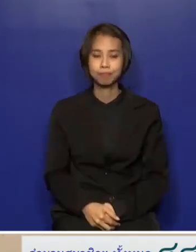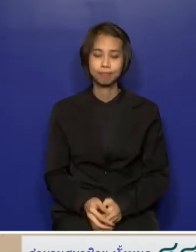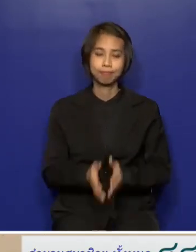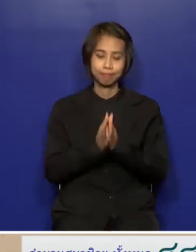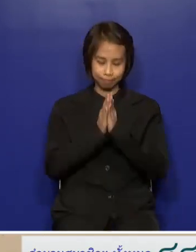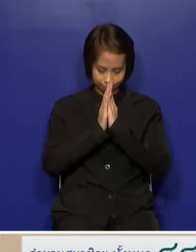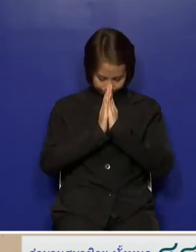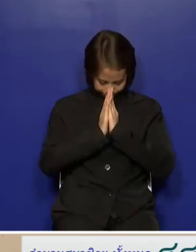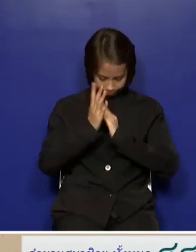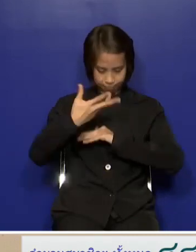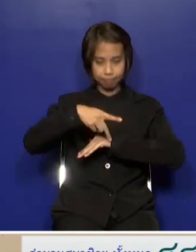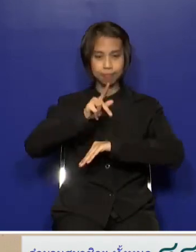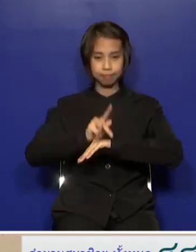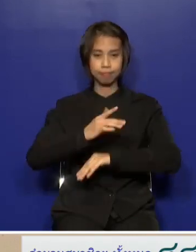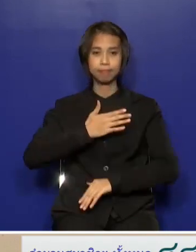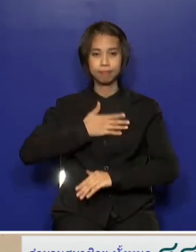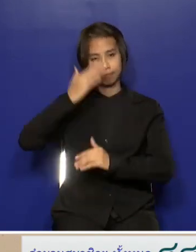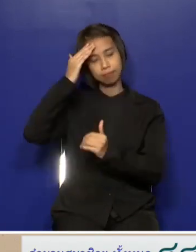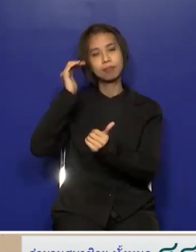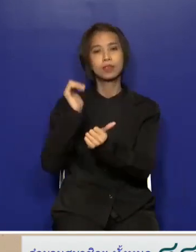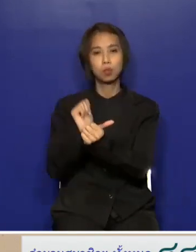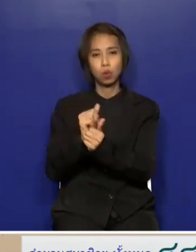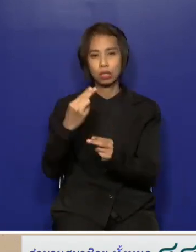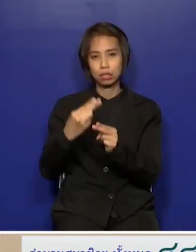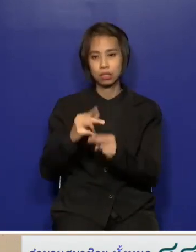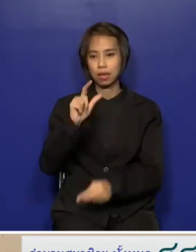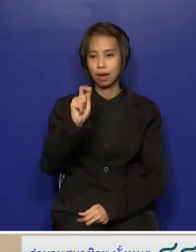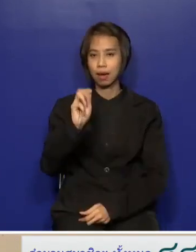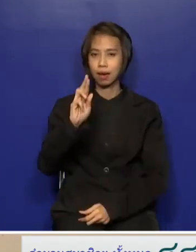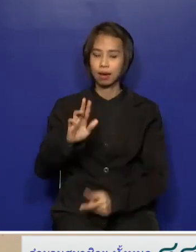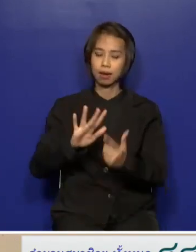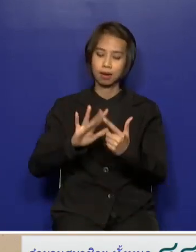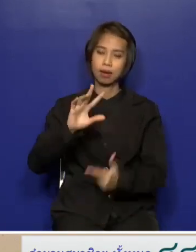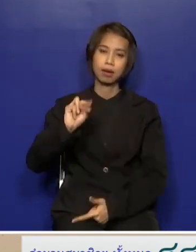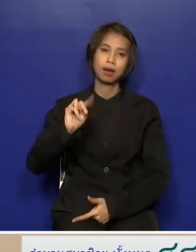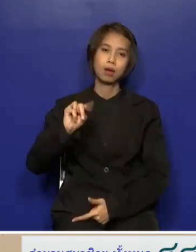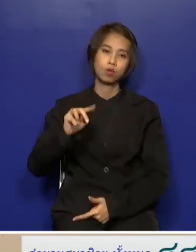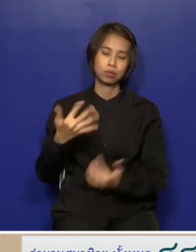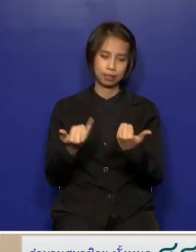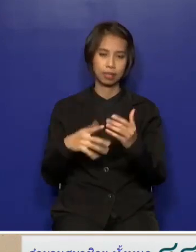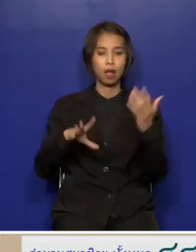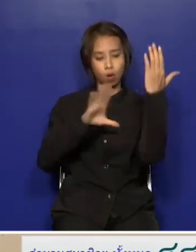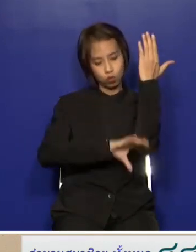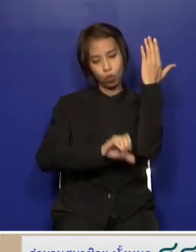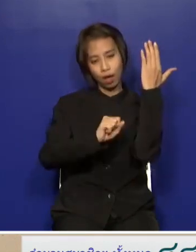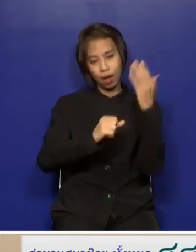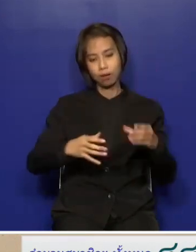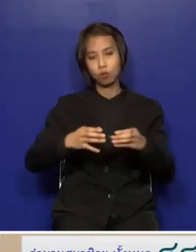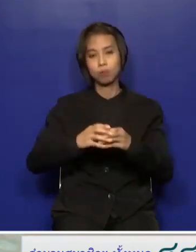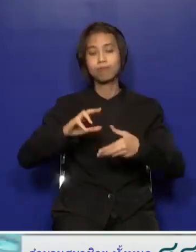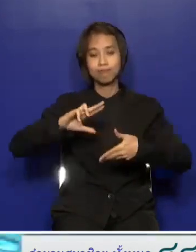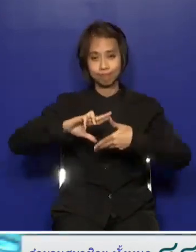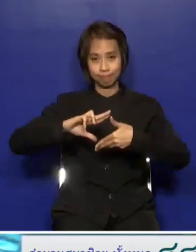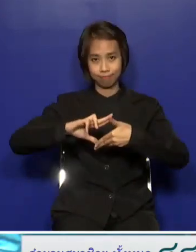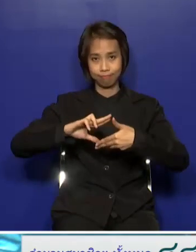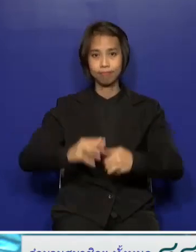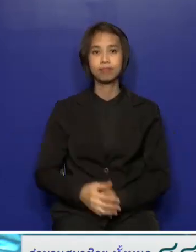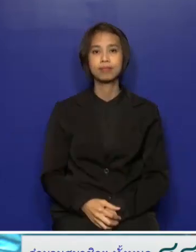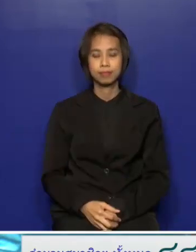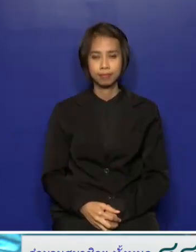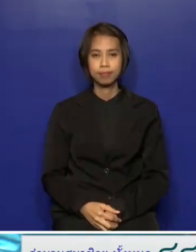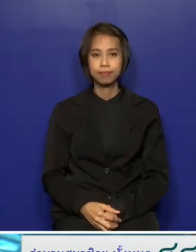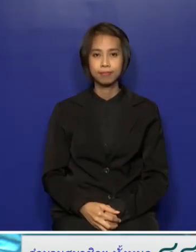อน